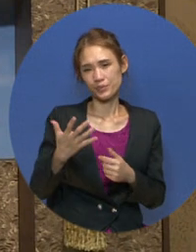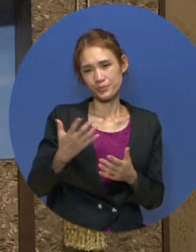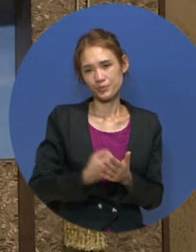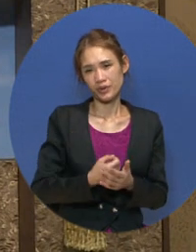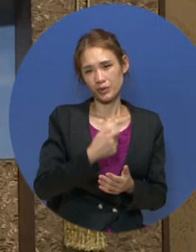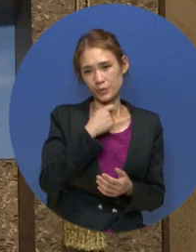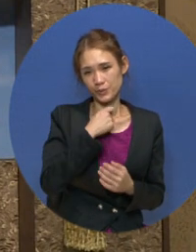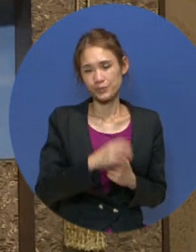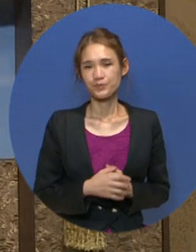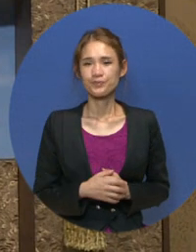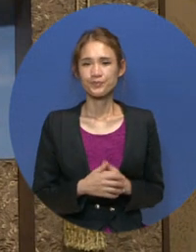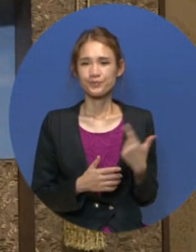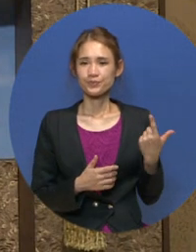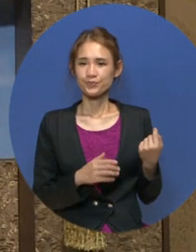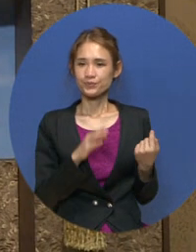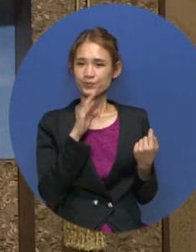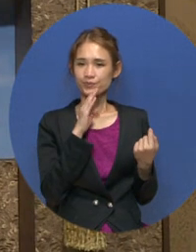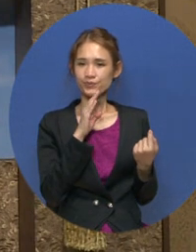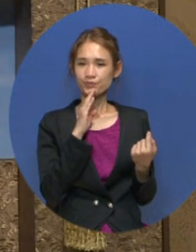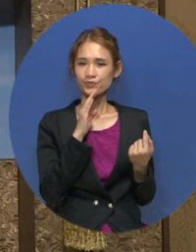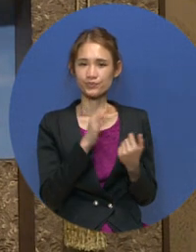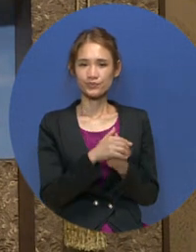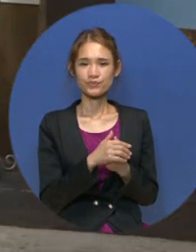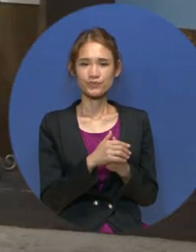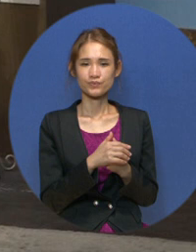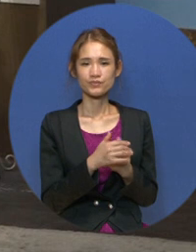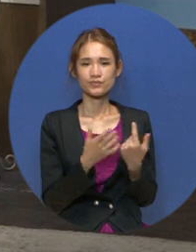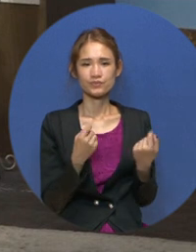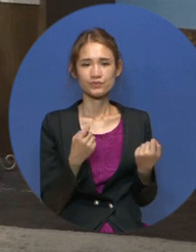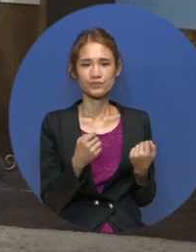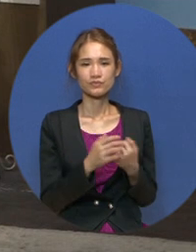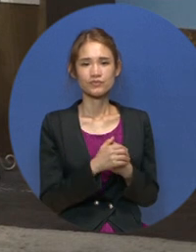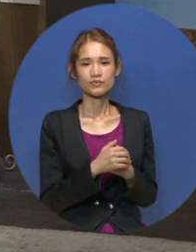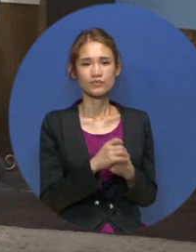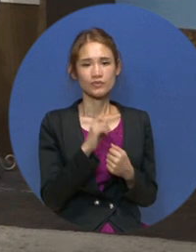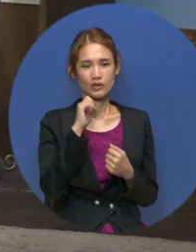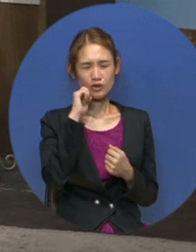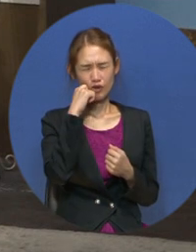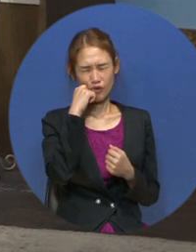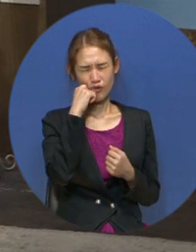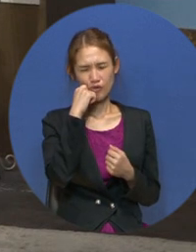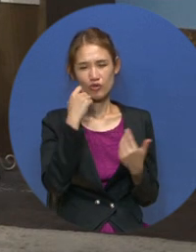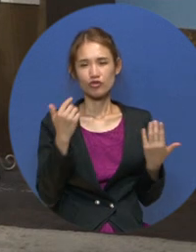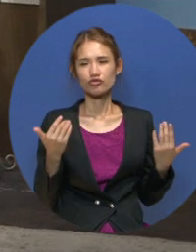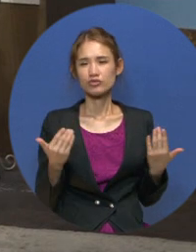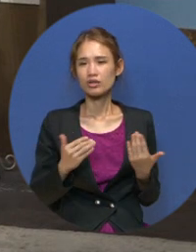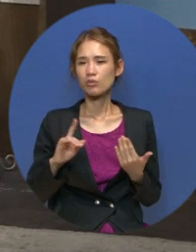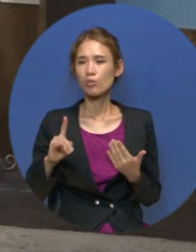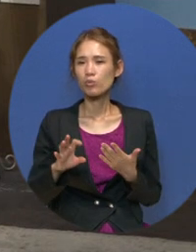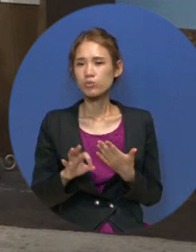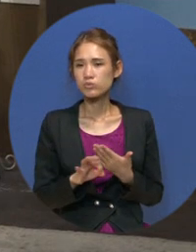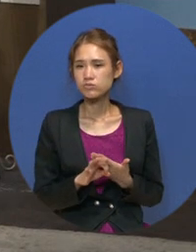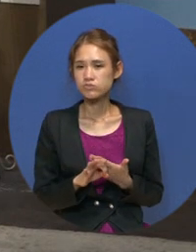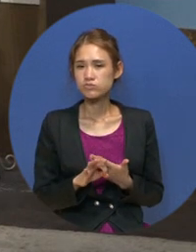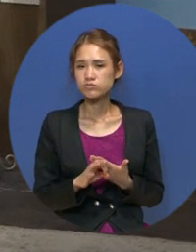되고 그렇습니다. 뭐 그런 것들도 있고요. 또 어려운 건 뭐냐면